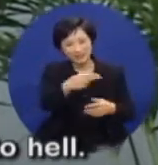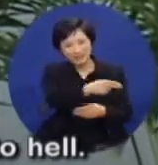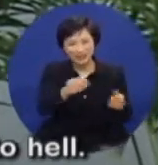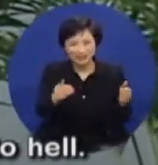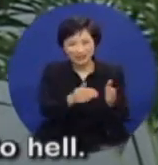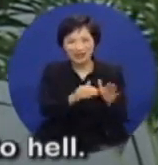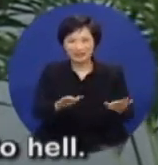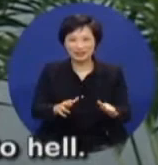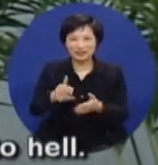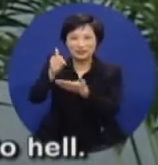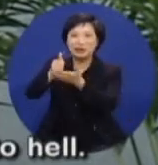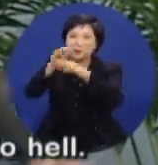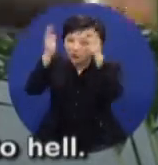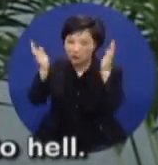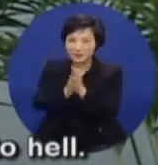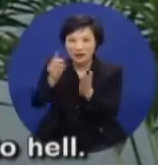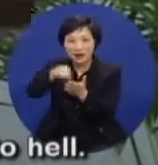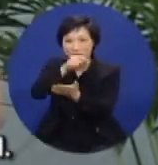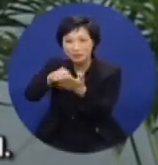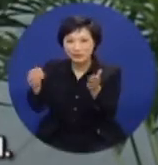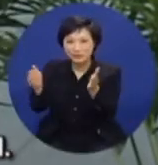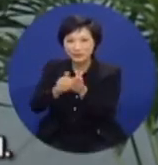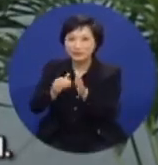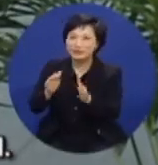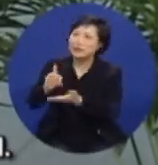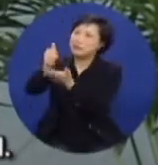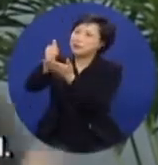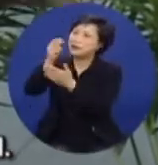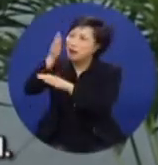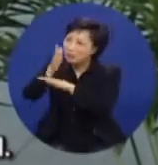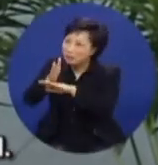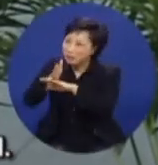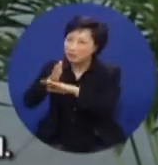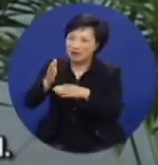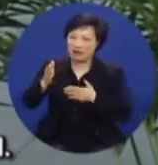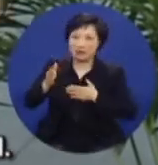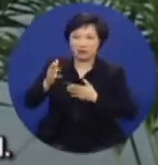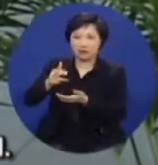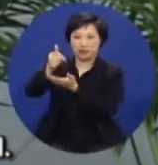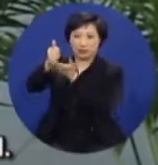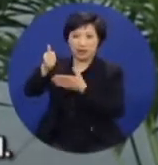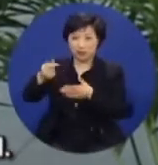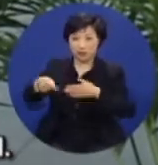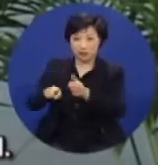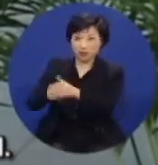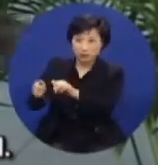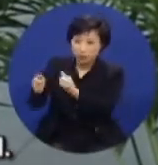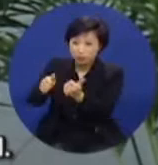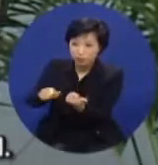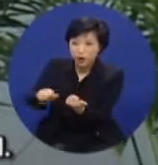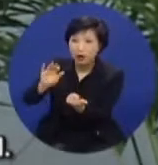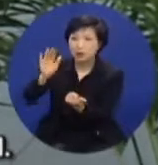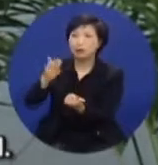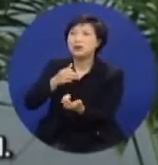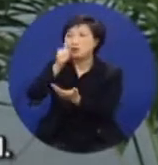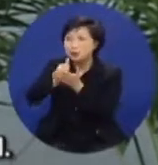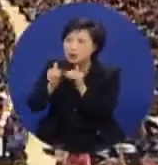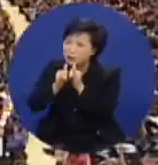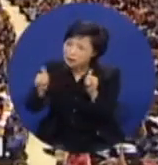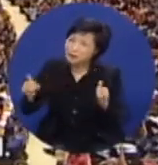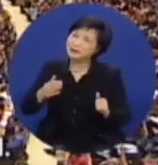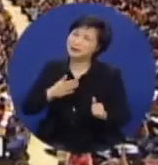가 뭐 버렸구나 주요 감사합니다 나는 주님의 나오면서 굵게 주고 2r 최대